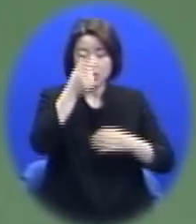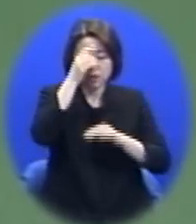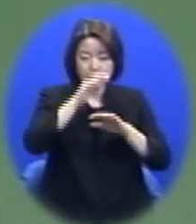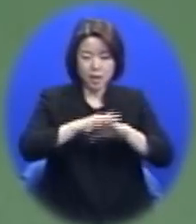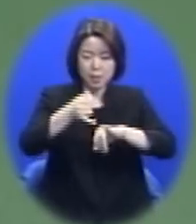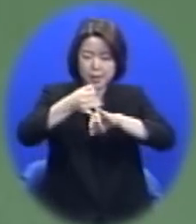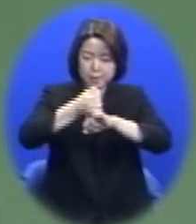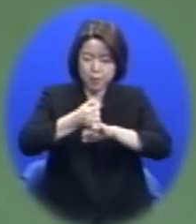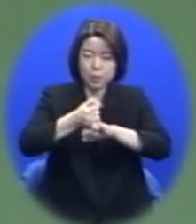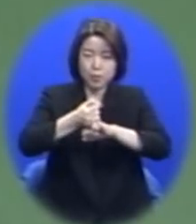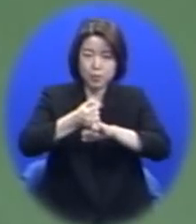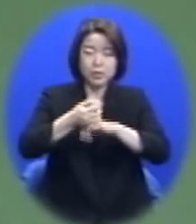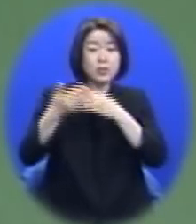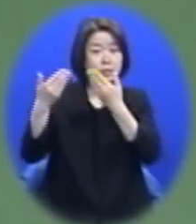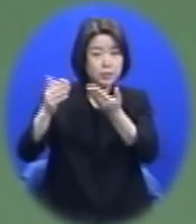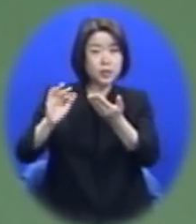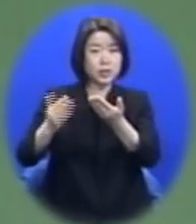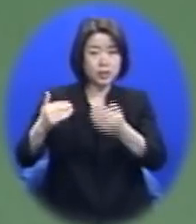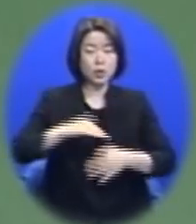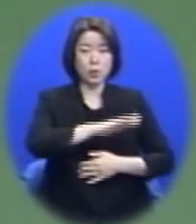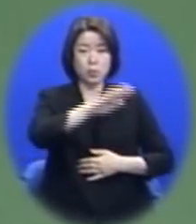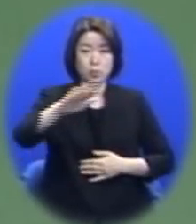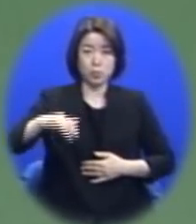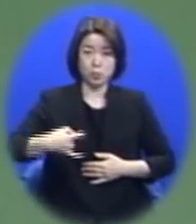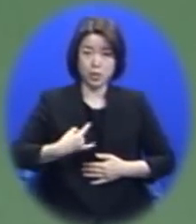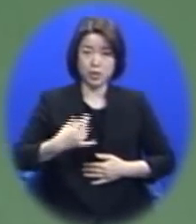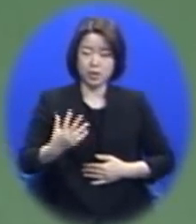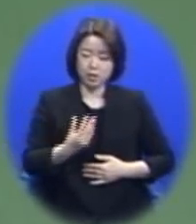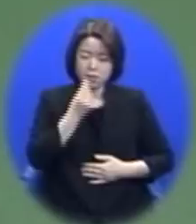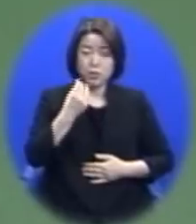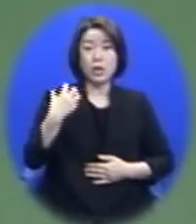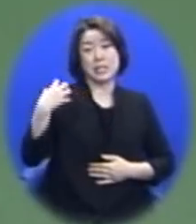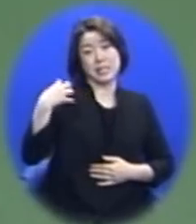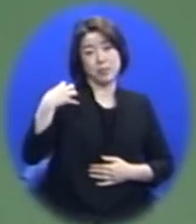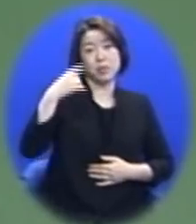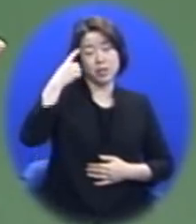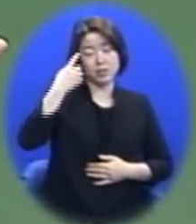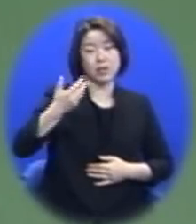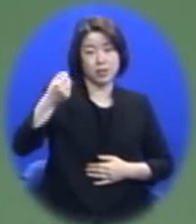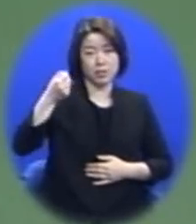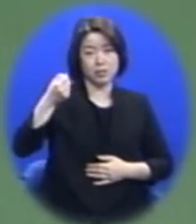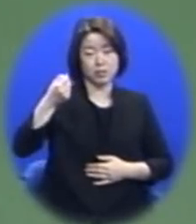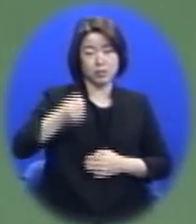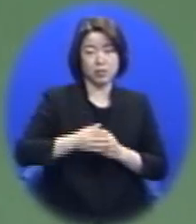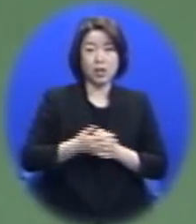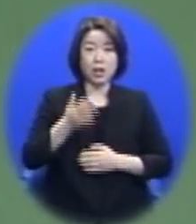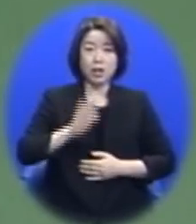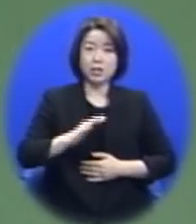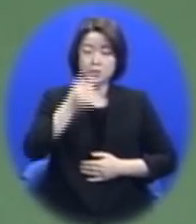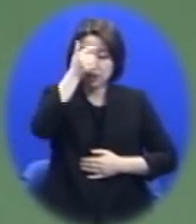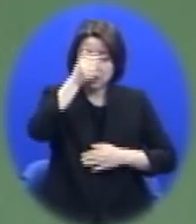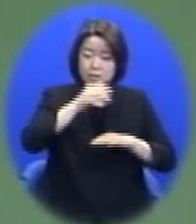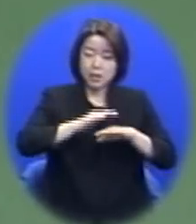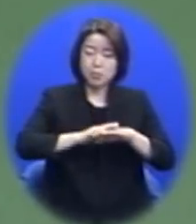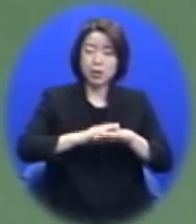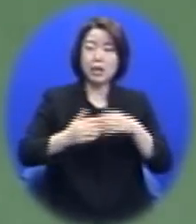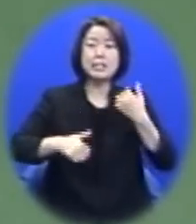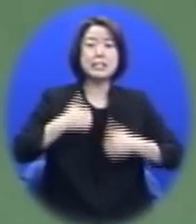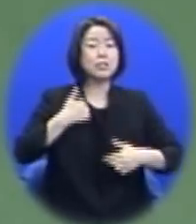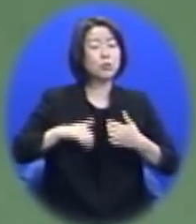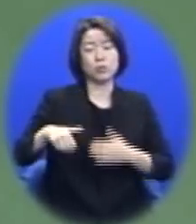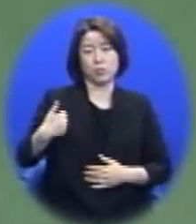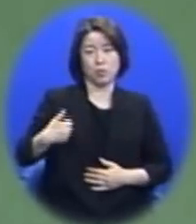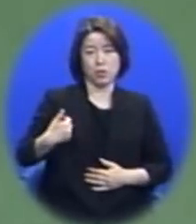것, 우리에게 거룩한 의무라고 생각을 했지, 예배가 즐거운 것은 몰랐습니다.